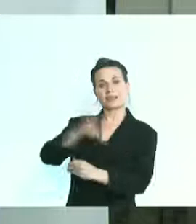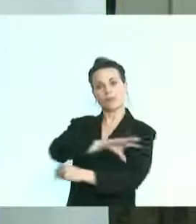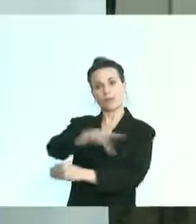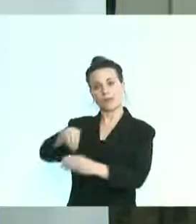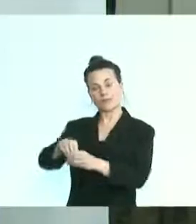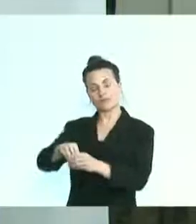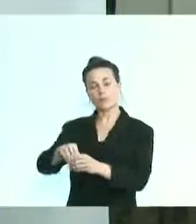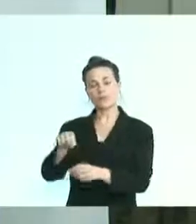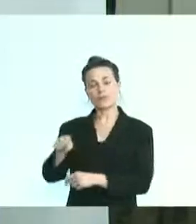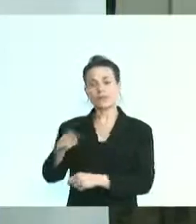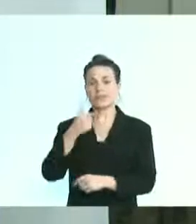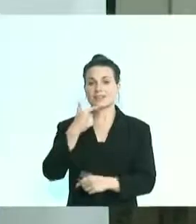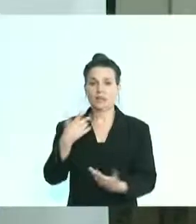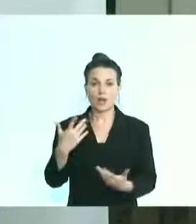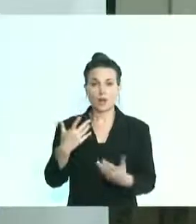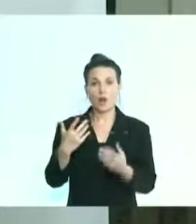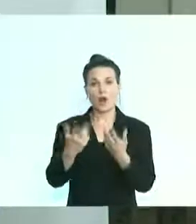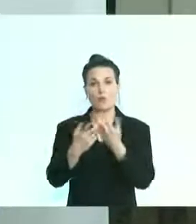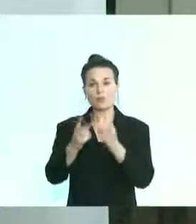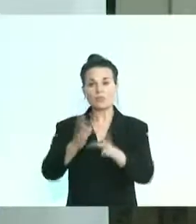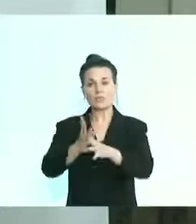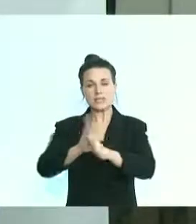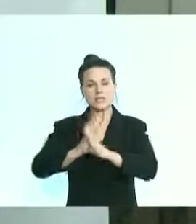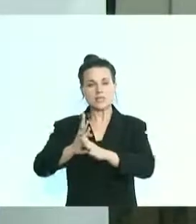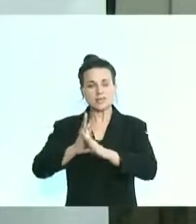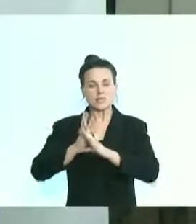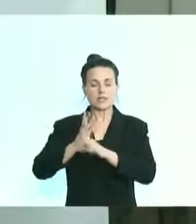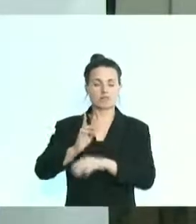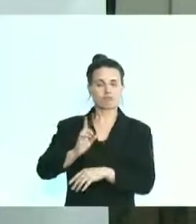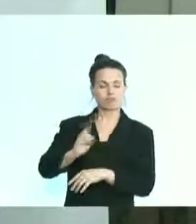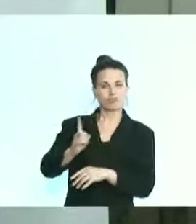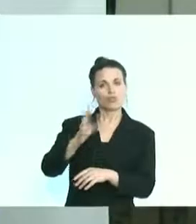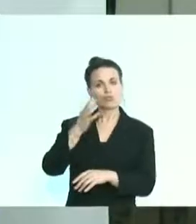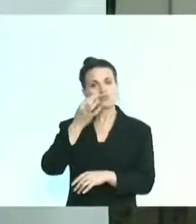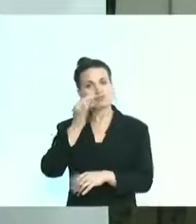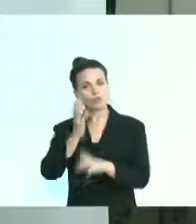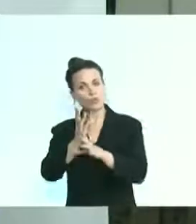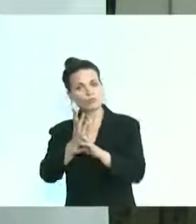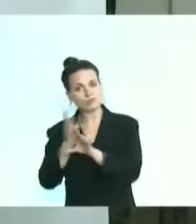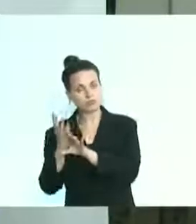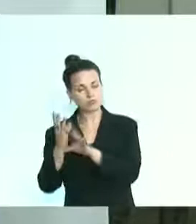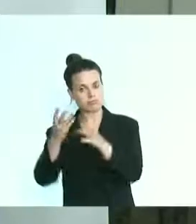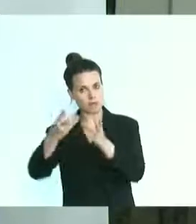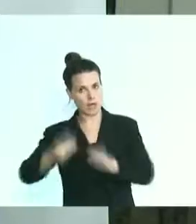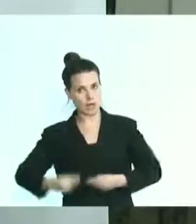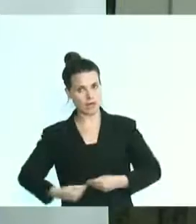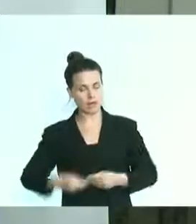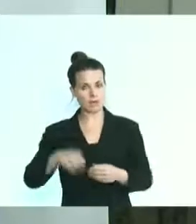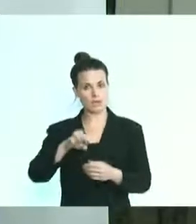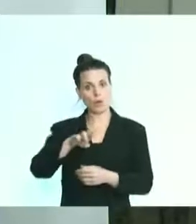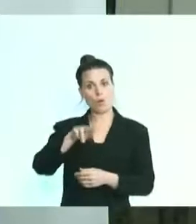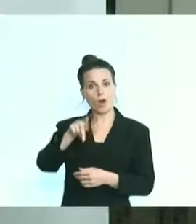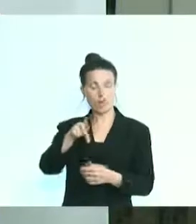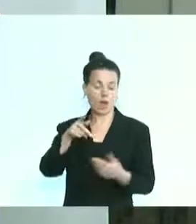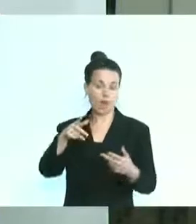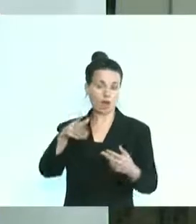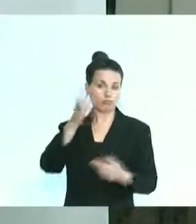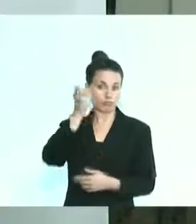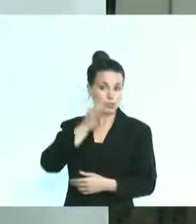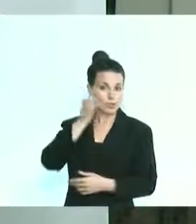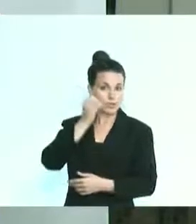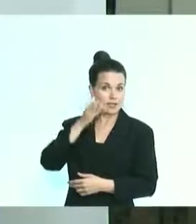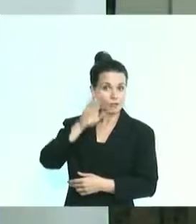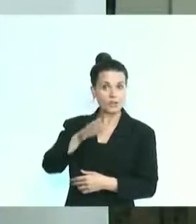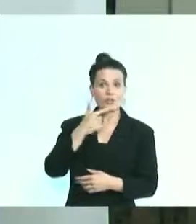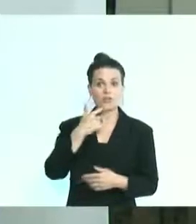une grande masse de public qui fréquentent leurs établissements. c'est les ERP du quotidien, hein. C'est en